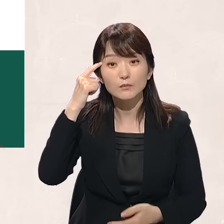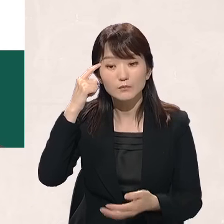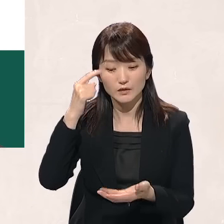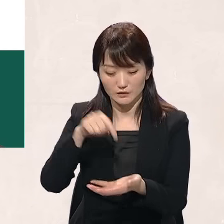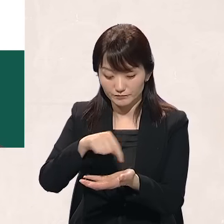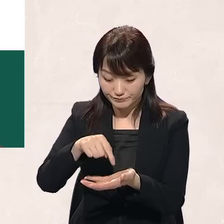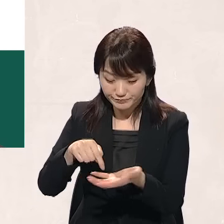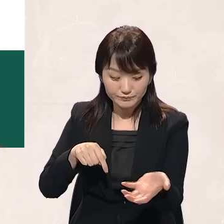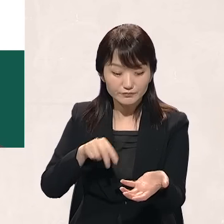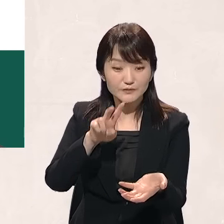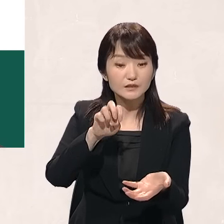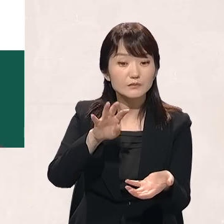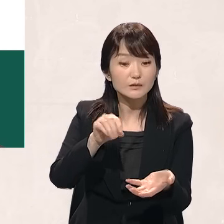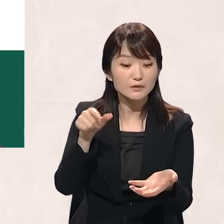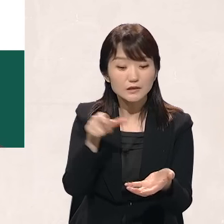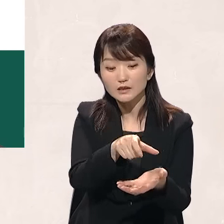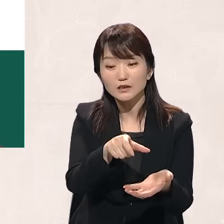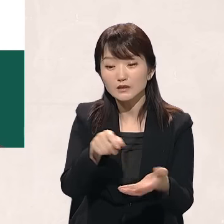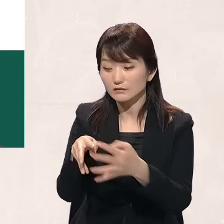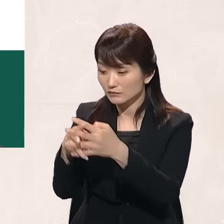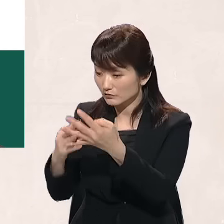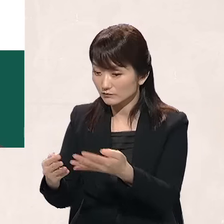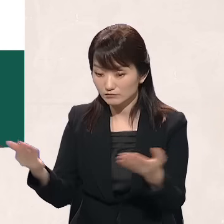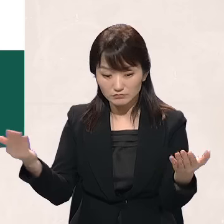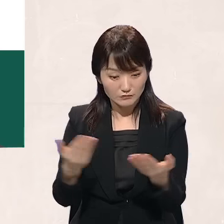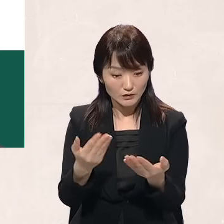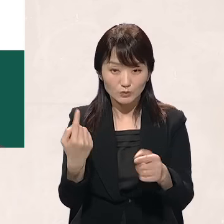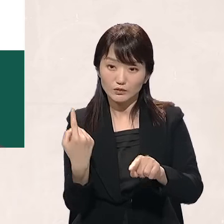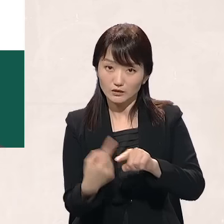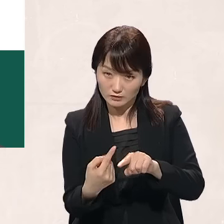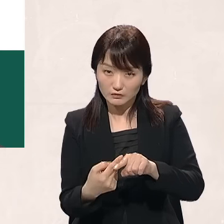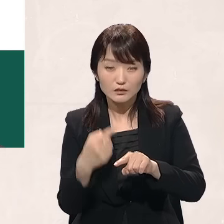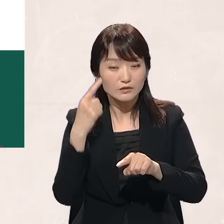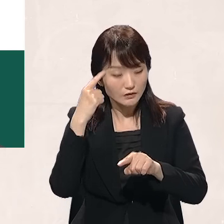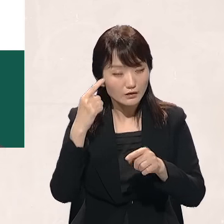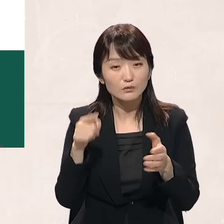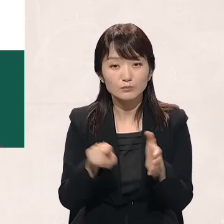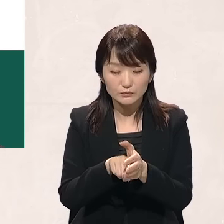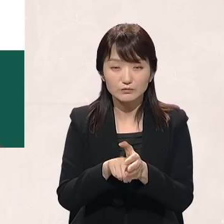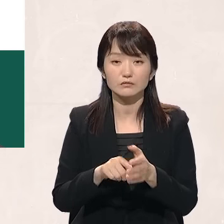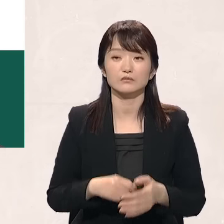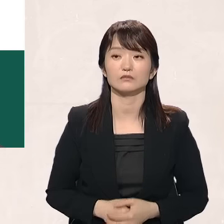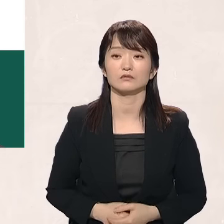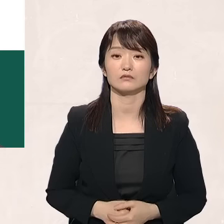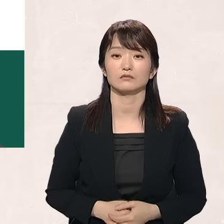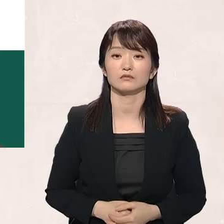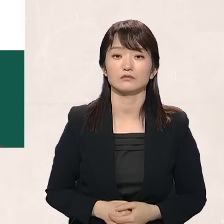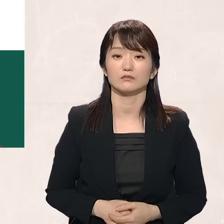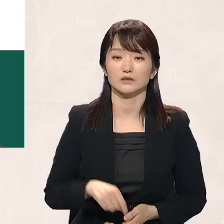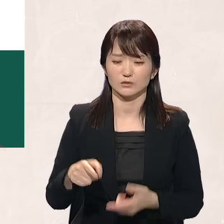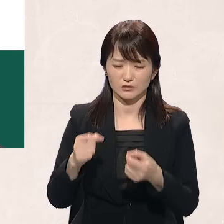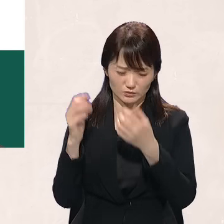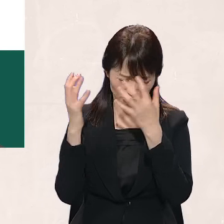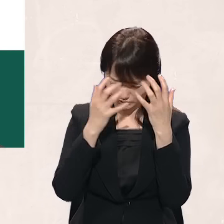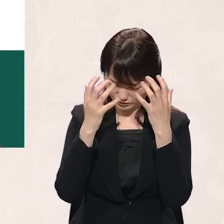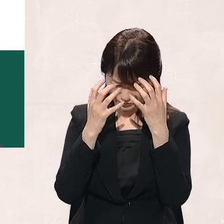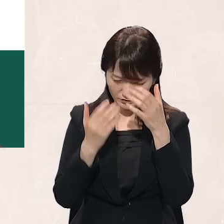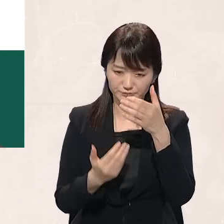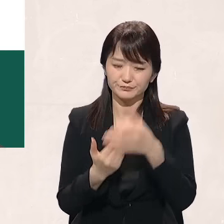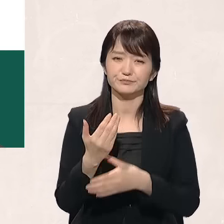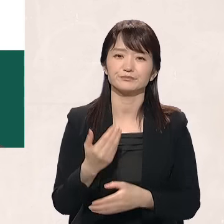적혀 있기 때문에 영수증도 똑같이 맞을 것이다 라고 믿고 있었고 그러다 보니까 이런 혼란이